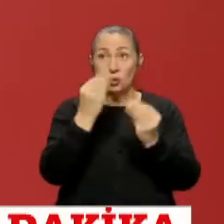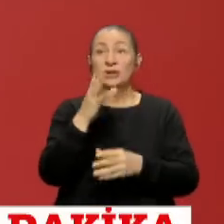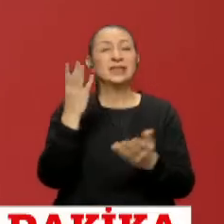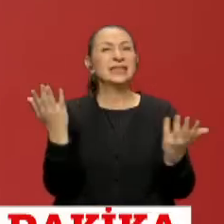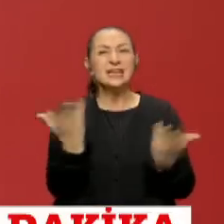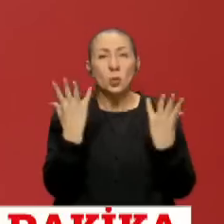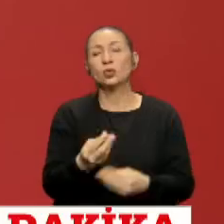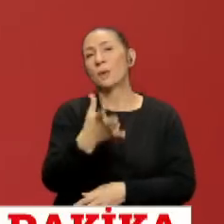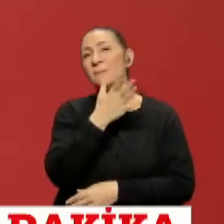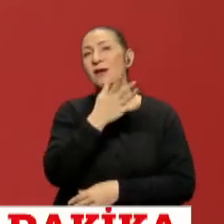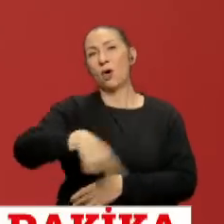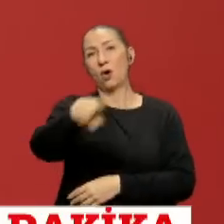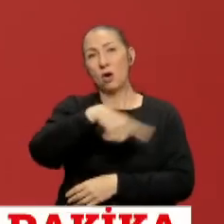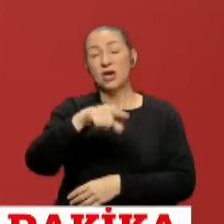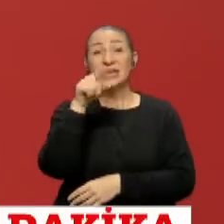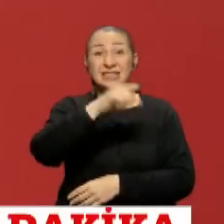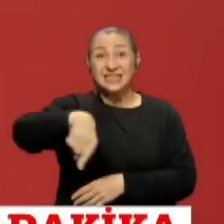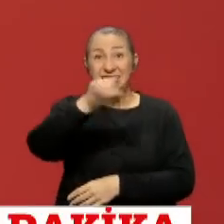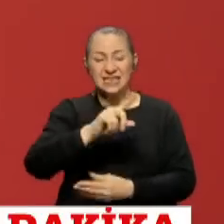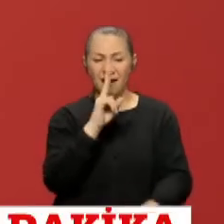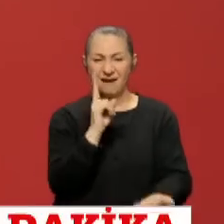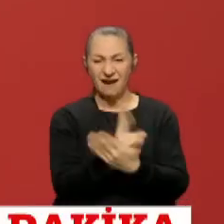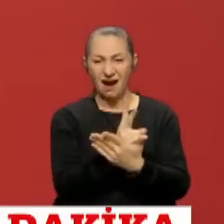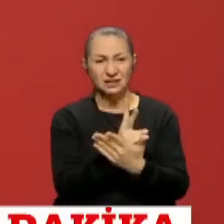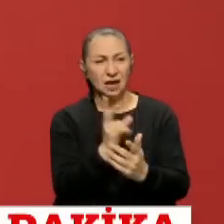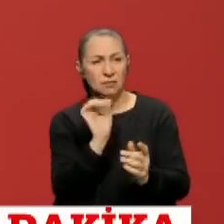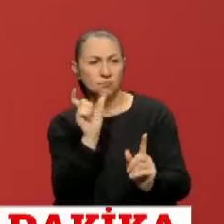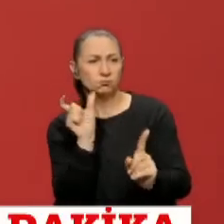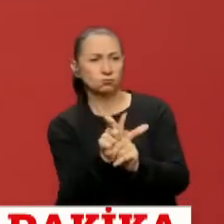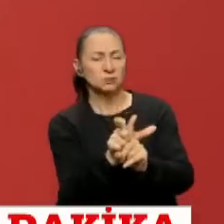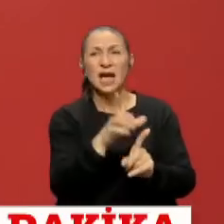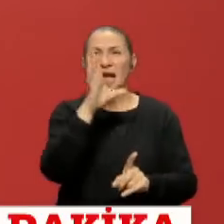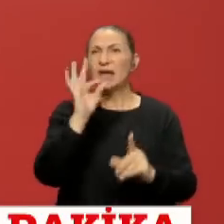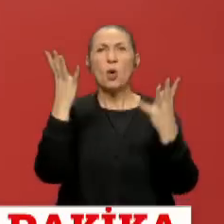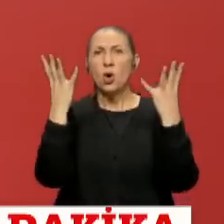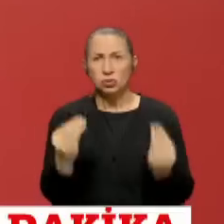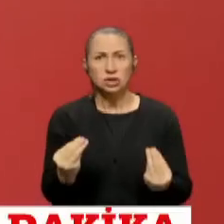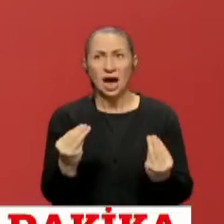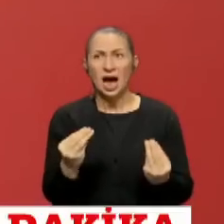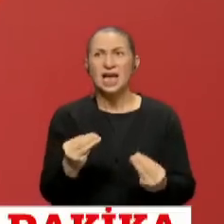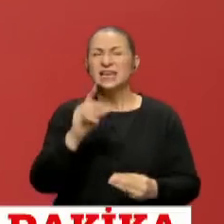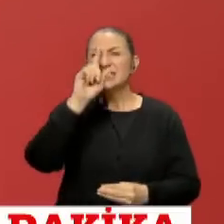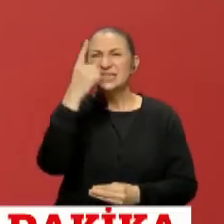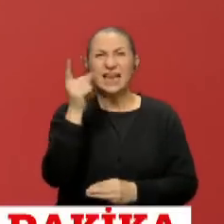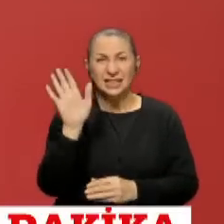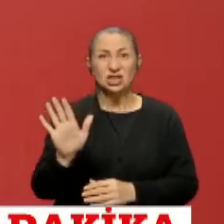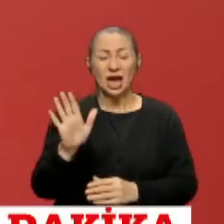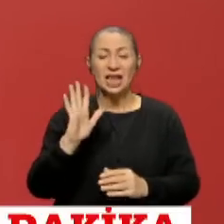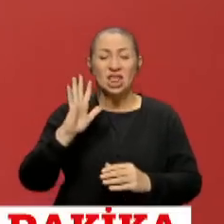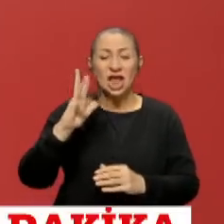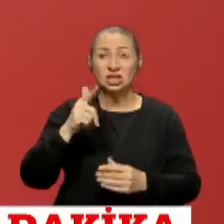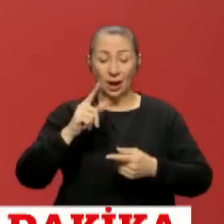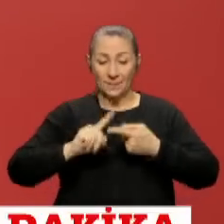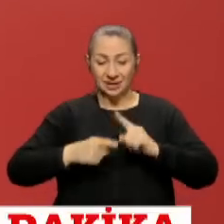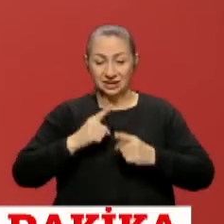biliyor. Sizin iradenize ipotek koyacak olan kim olursa sadece Gelecek